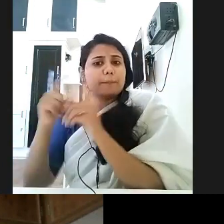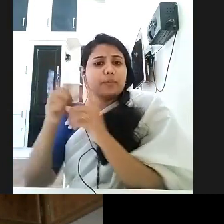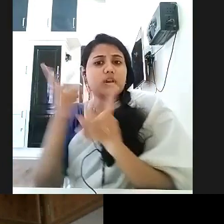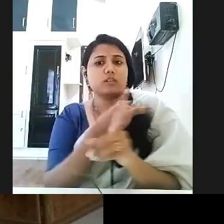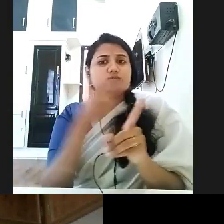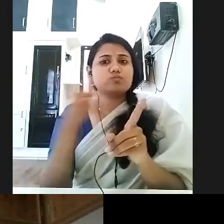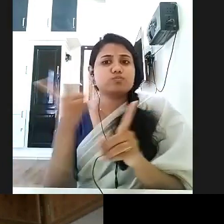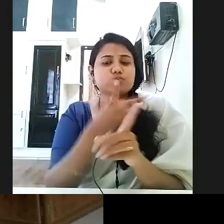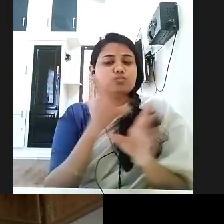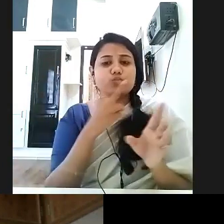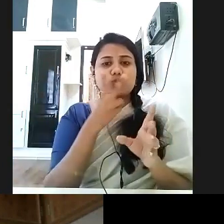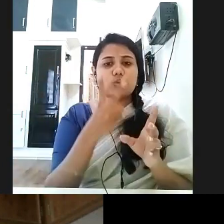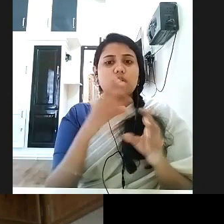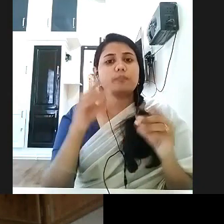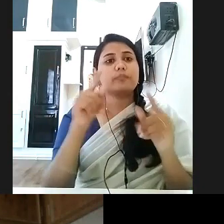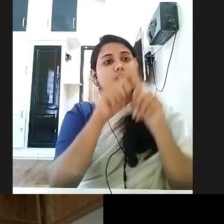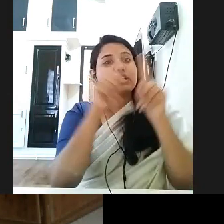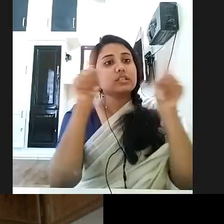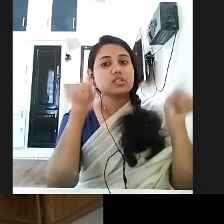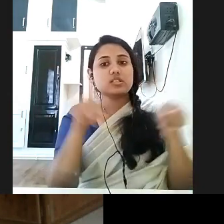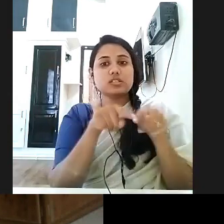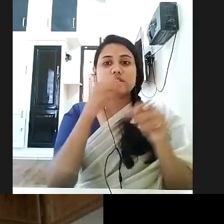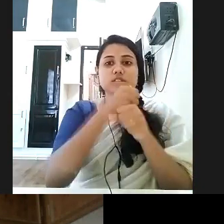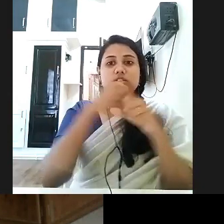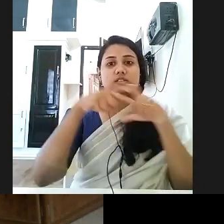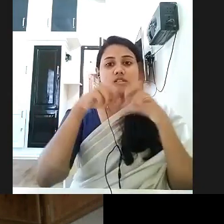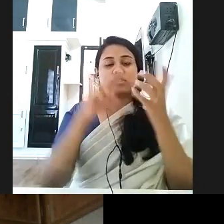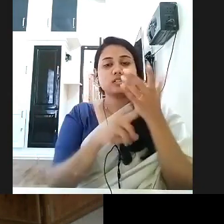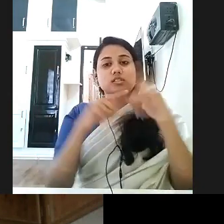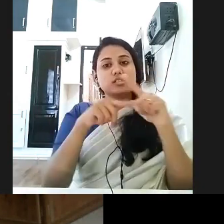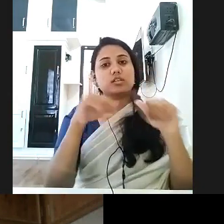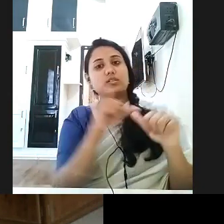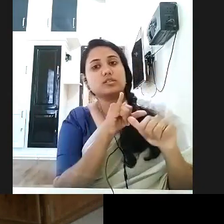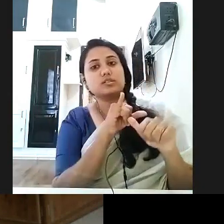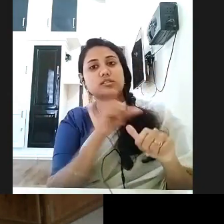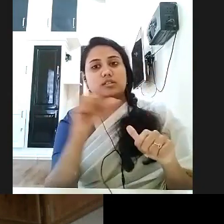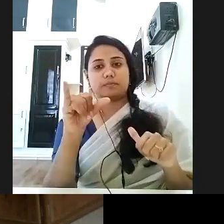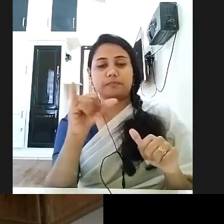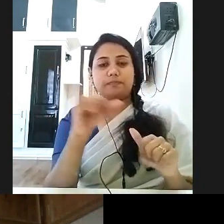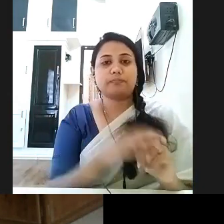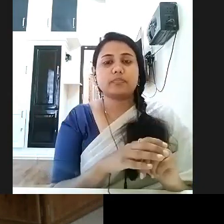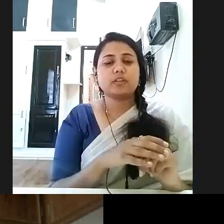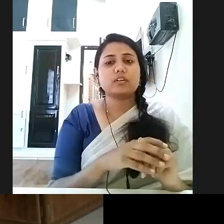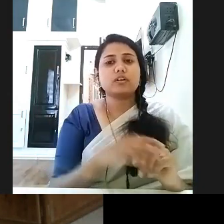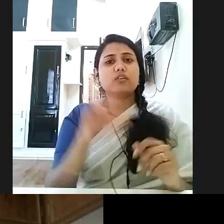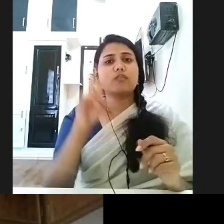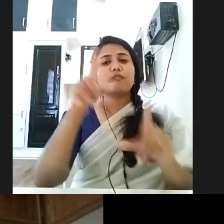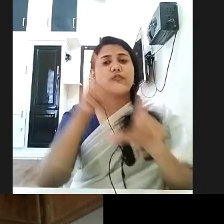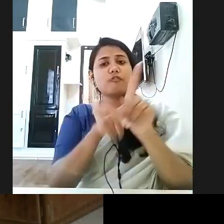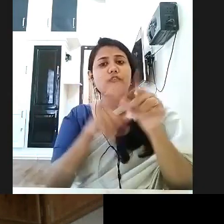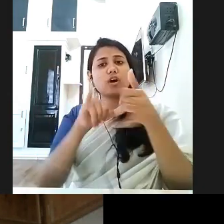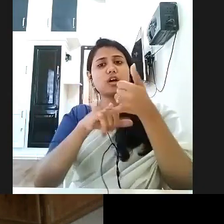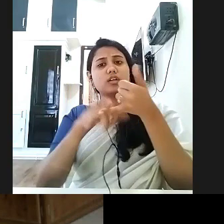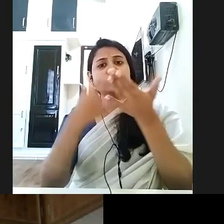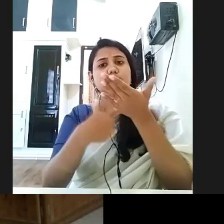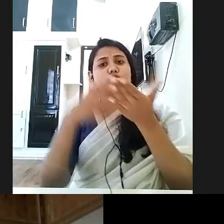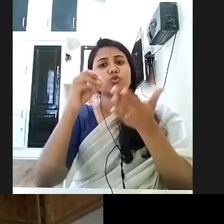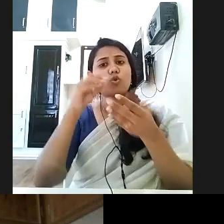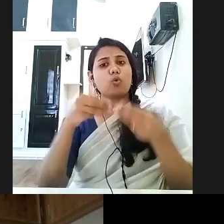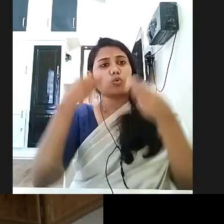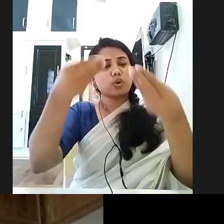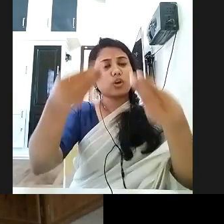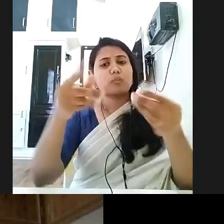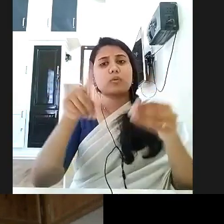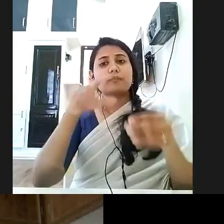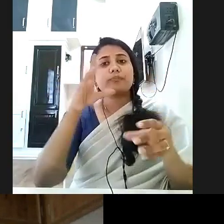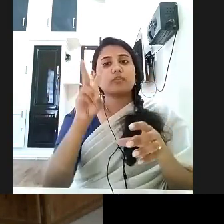ആണ്. ജീന് സെയിം ആയിരിക്കും. അപ്പോ മോന് വൈസ്ലോൺ കൊടുത്തിരുന്നു. അപ്പൊ ഞങ്ങൾ ഈ 2 കൊല്ലത്തോളായിട്ട് ഇപ്പൊ വൈസ്ലോൺ കുറച്ച് കൊടുന്നിട്ട് ഇപ്പൊ കൊടുക്കണില്ല.